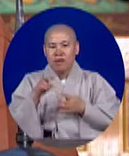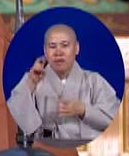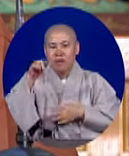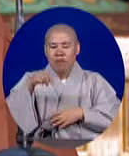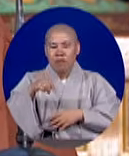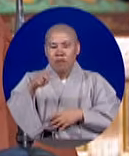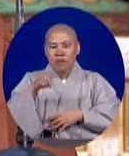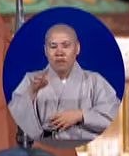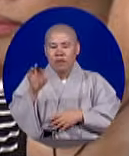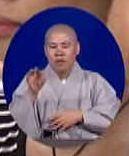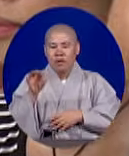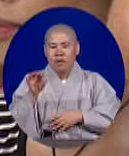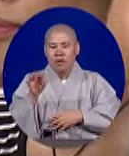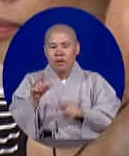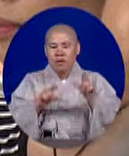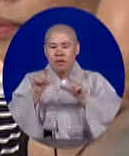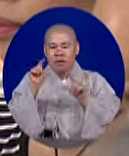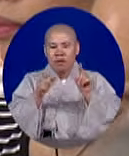무상,